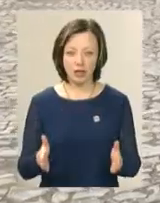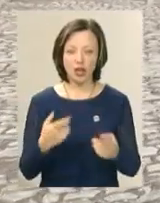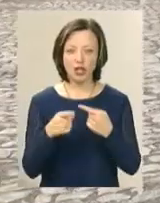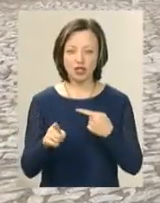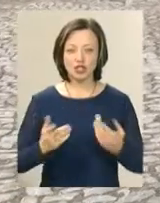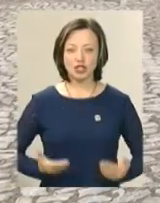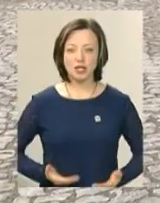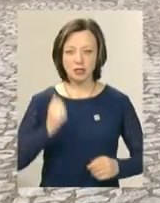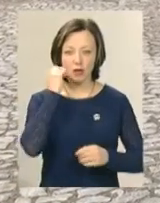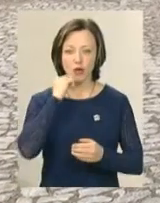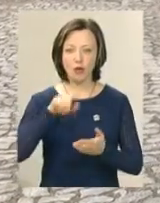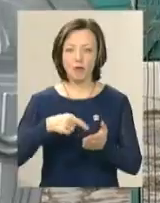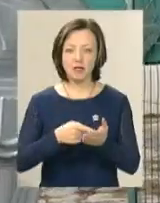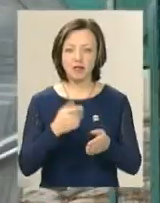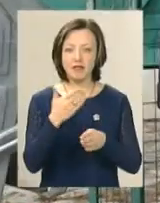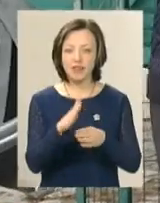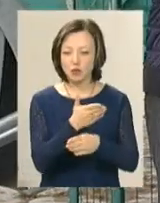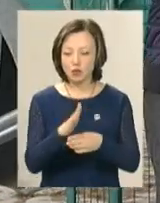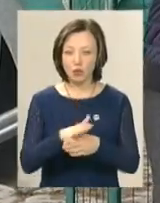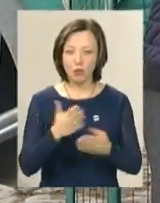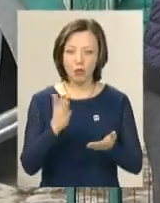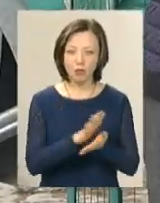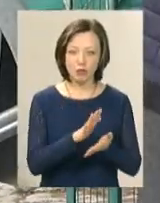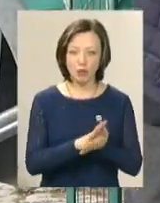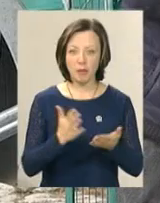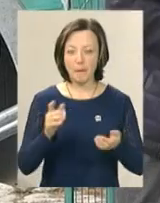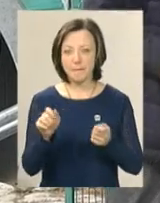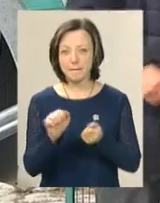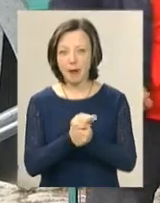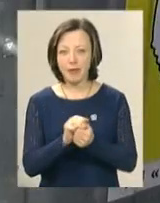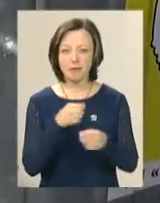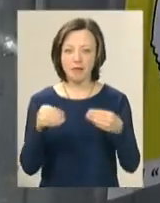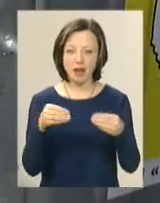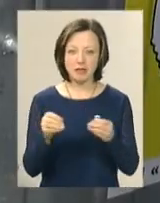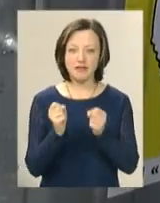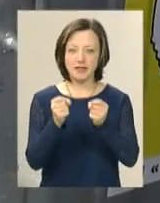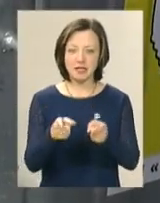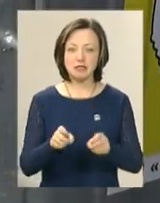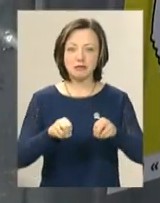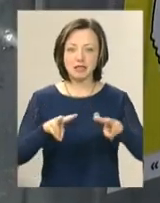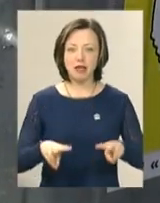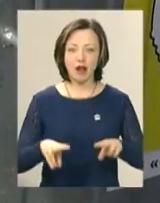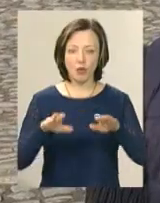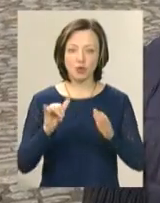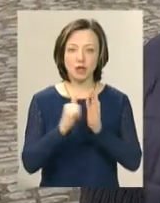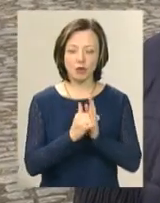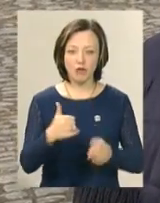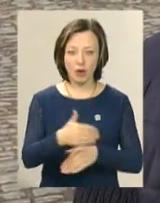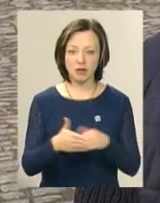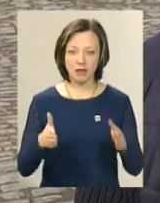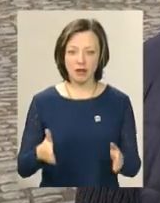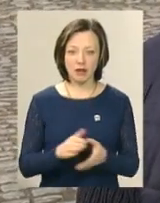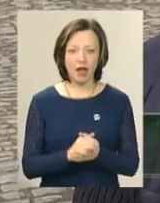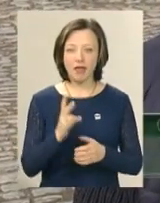Інший житель Старого міста, пан Олег, відсортовує від побутових відходів папір та пластик та виносить у спеціально встановлені для цього контейнери. Не дань